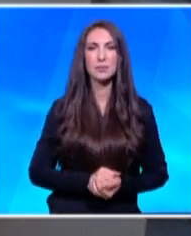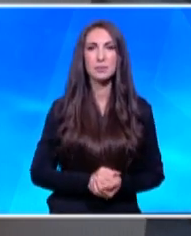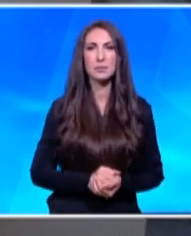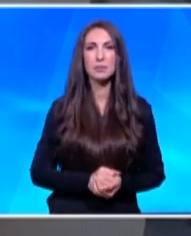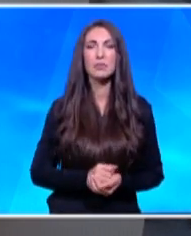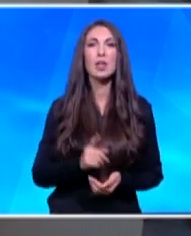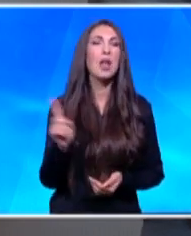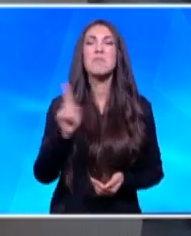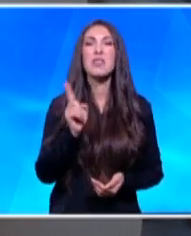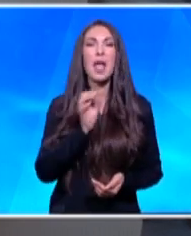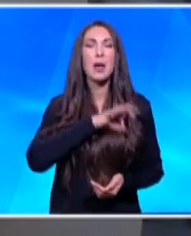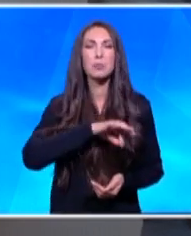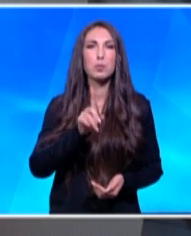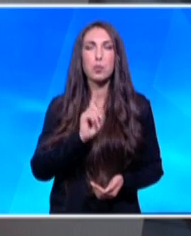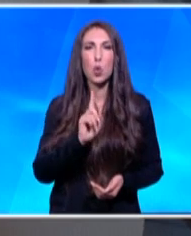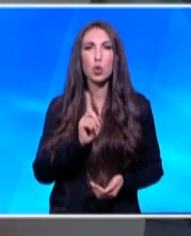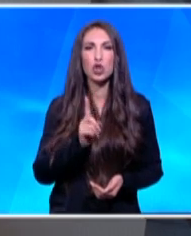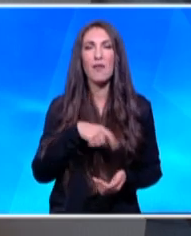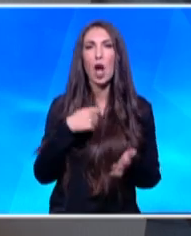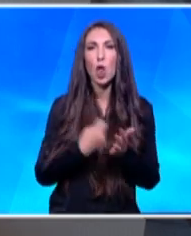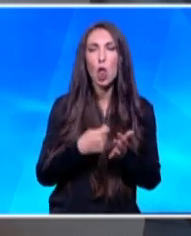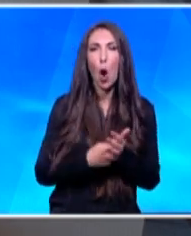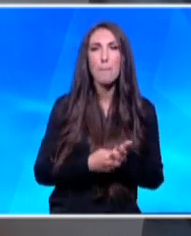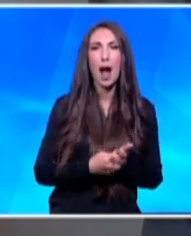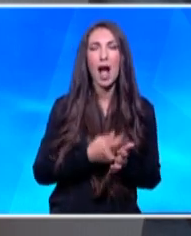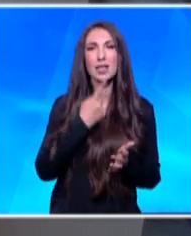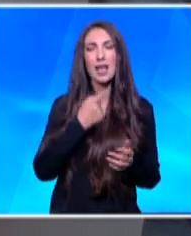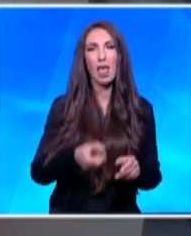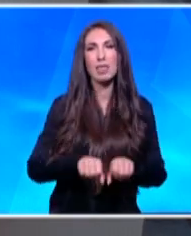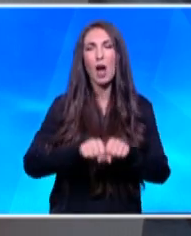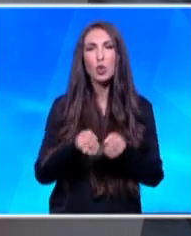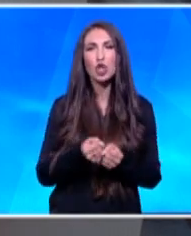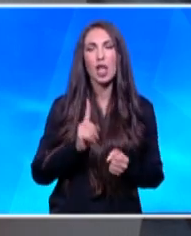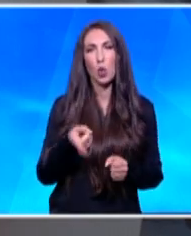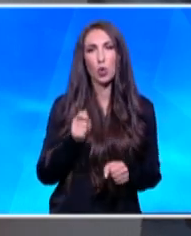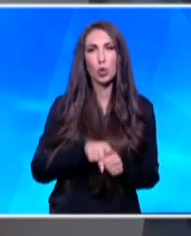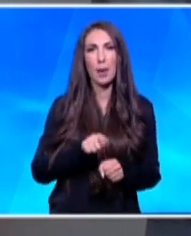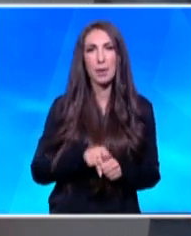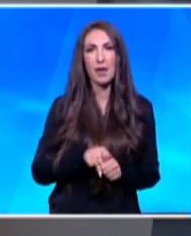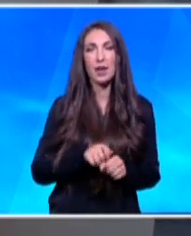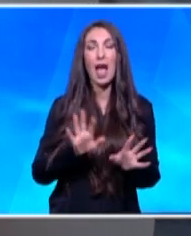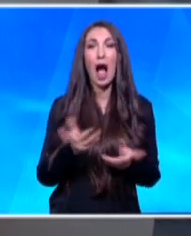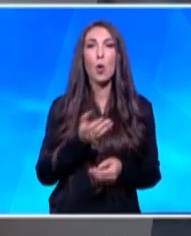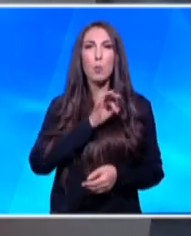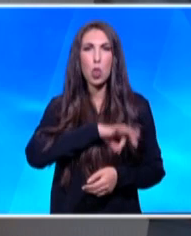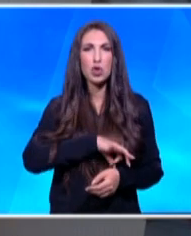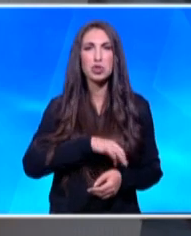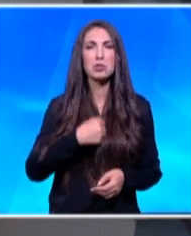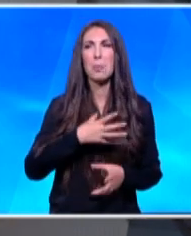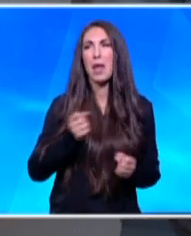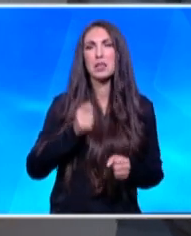да не получат глобите за нарушенията, които са направили, ако ги получат, да не ги